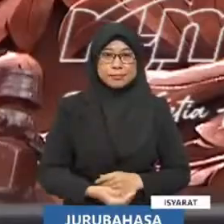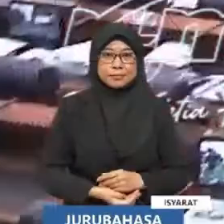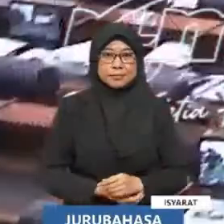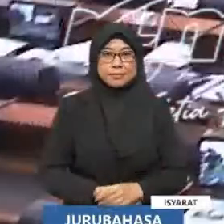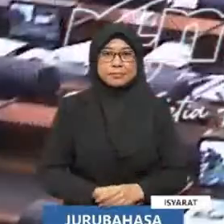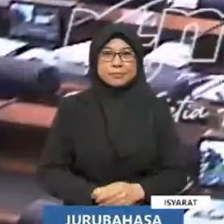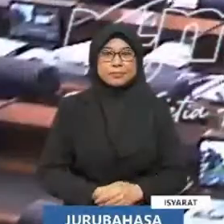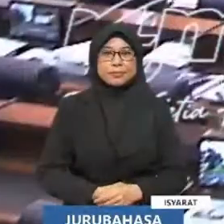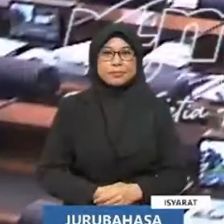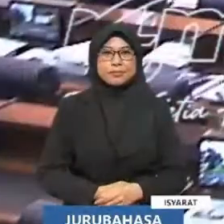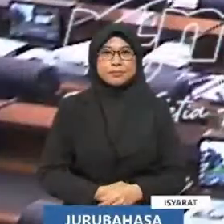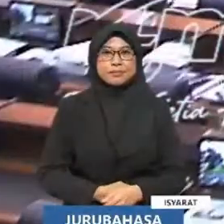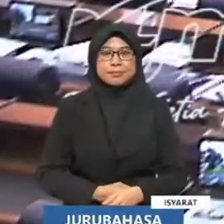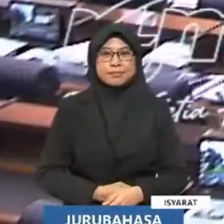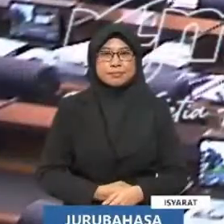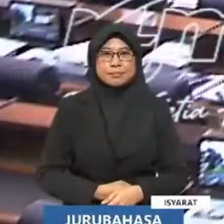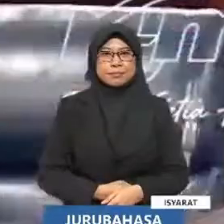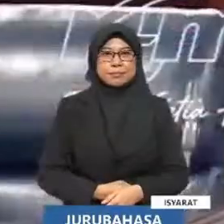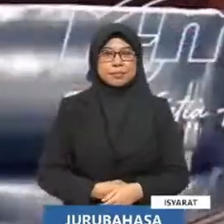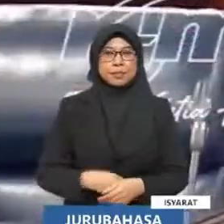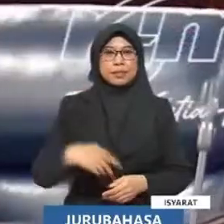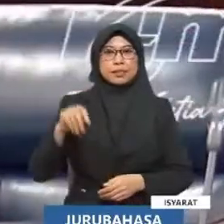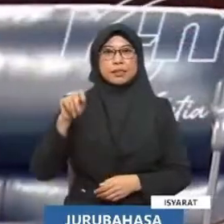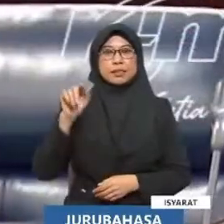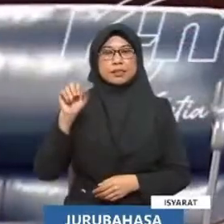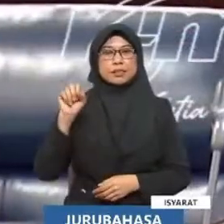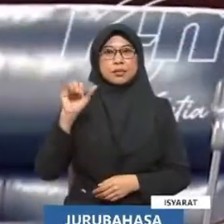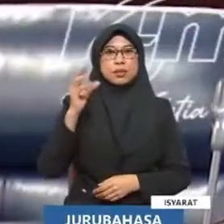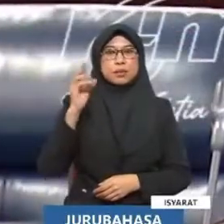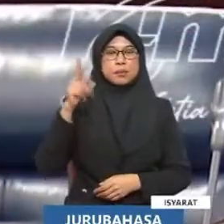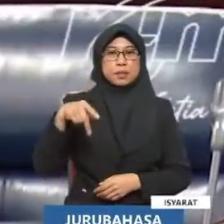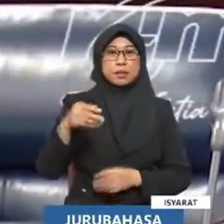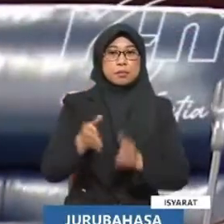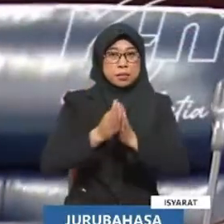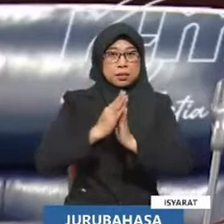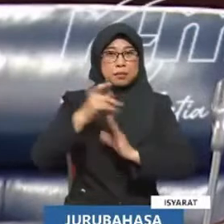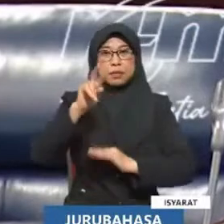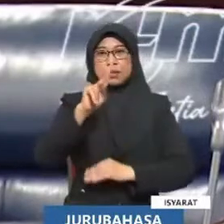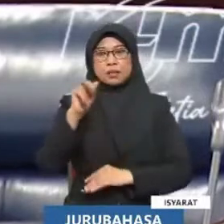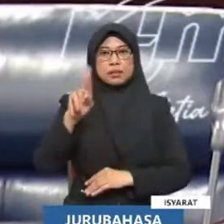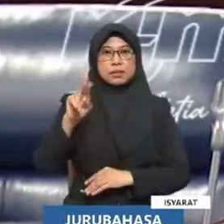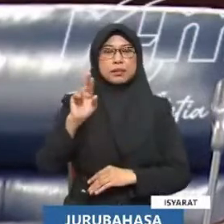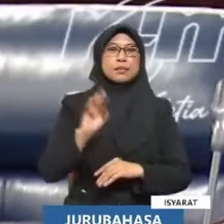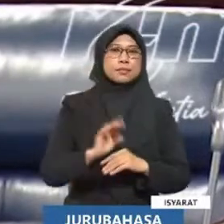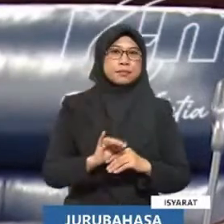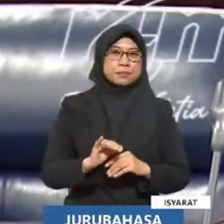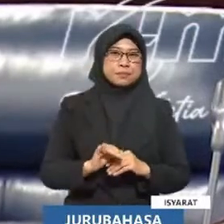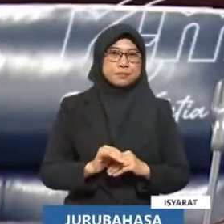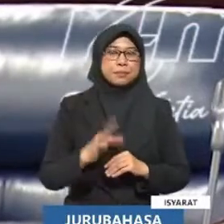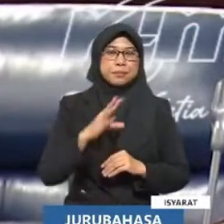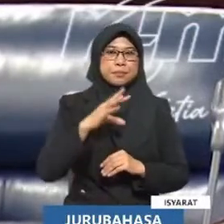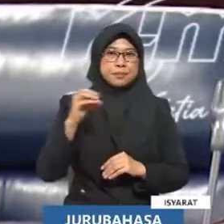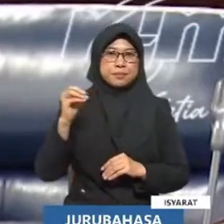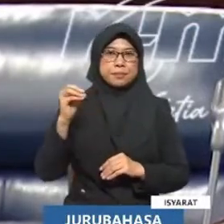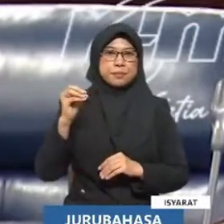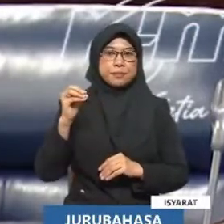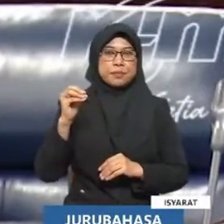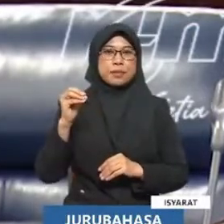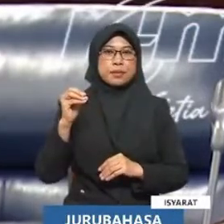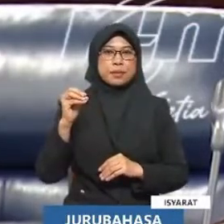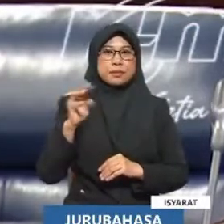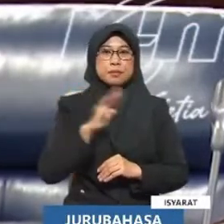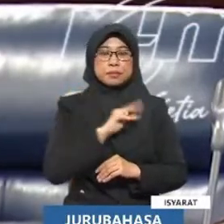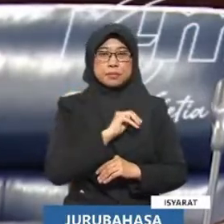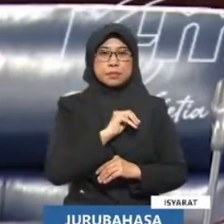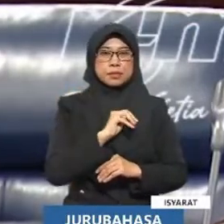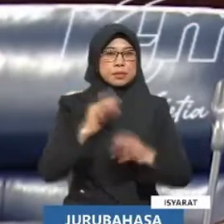Jin sekitar cerita setan atas Spike Papi minta mencuri perusahaan pelayanan dan komedi